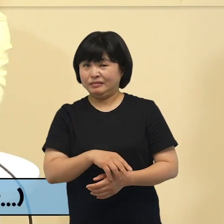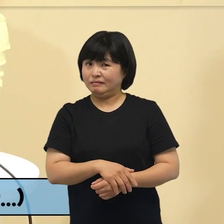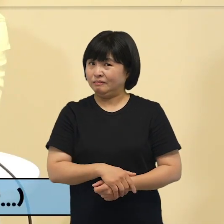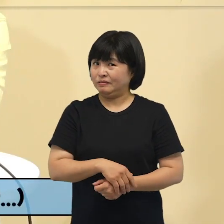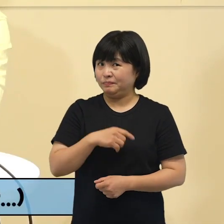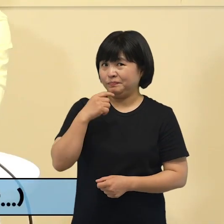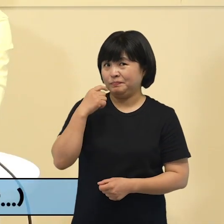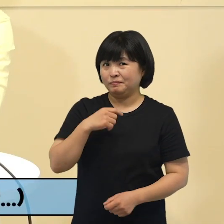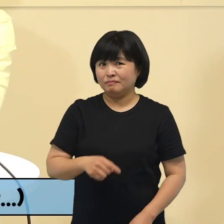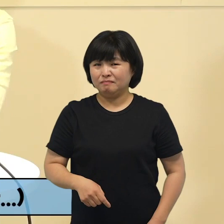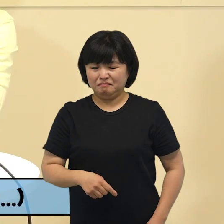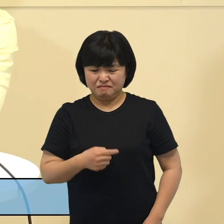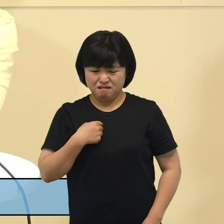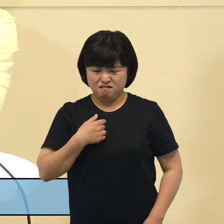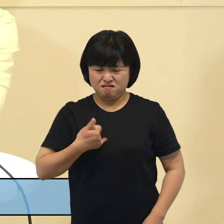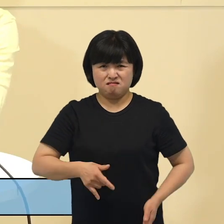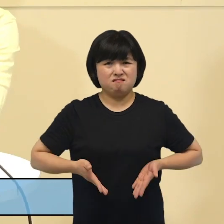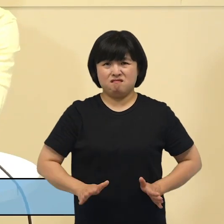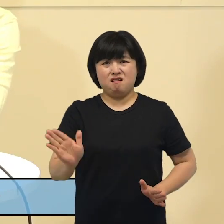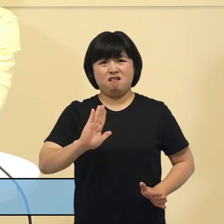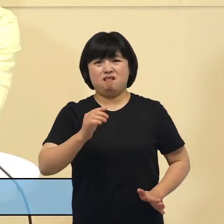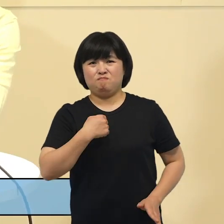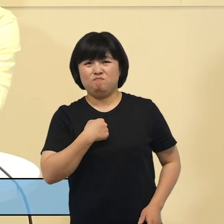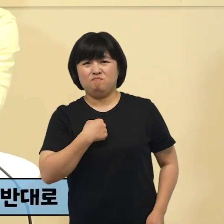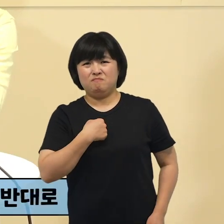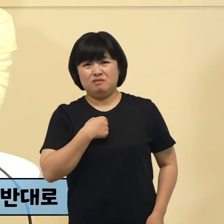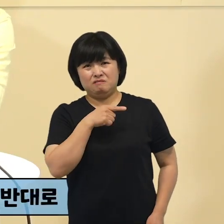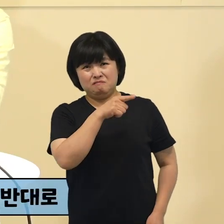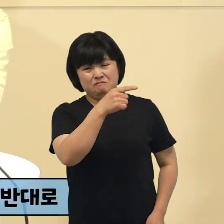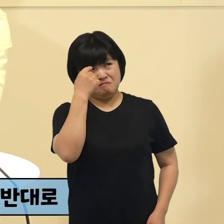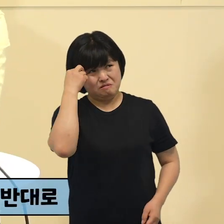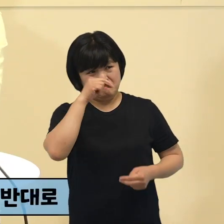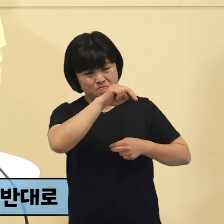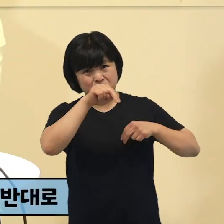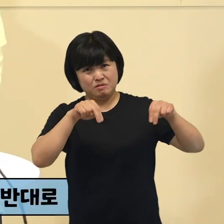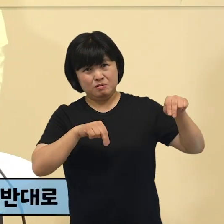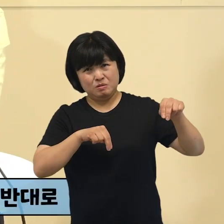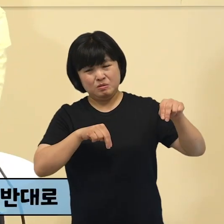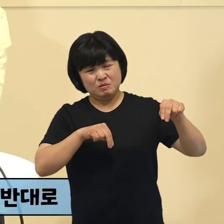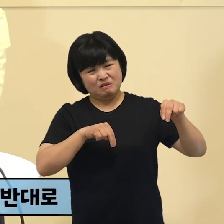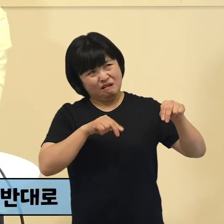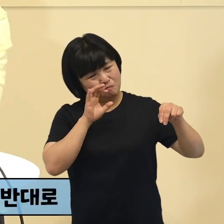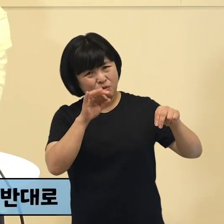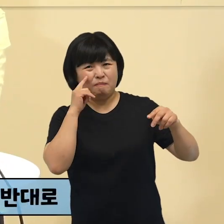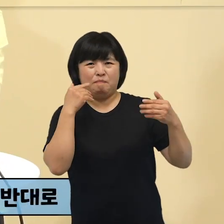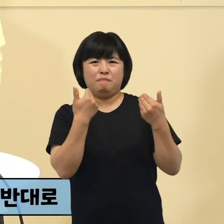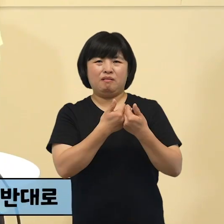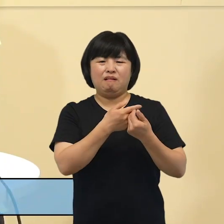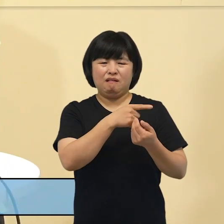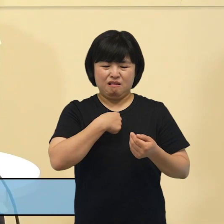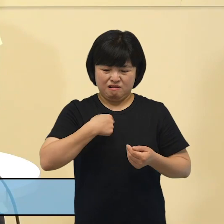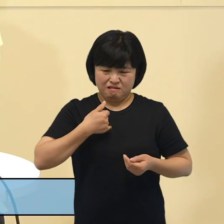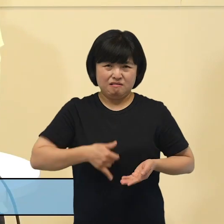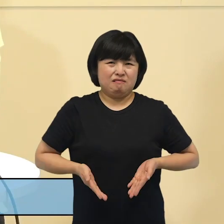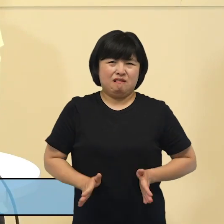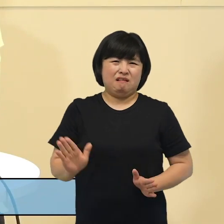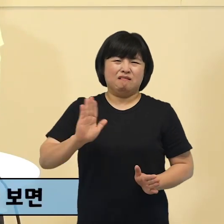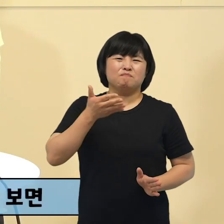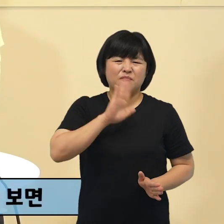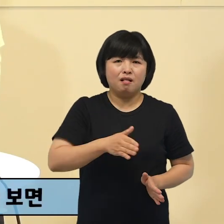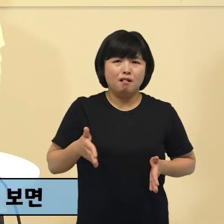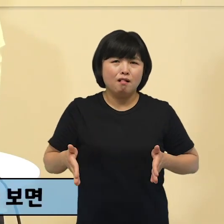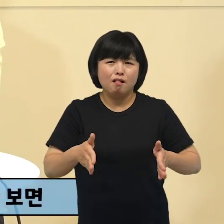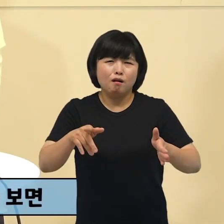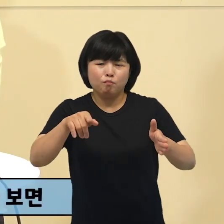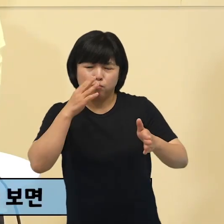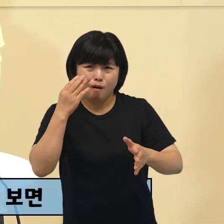그럴 수 맞아요. 있겠네요. 서운하네요. 저도 비자녀주의긴 한데 재영님의 생각이 바뀌시는 거랑 반대로 저는 비자녀주의지만